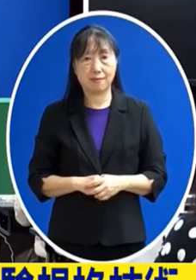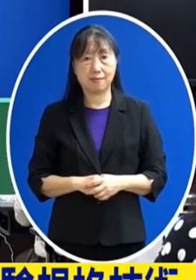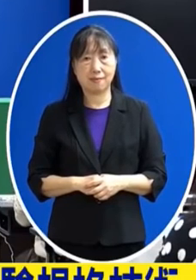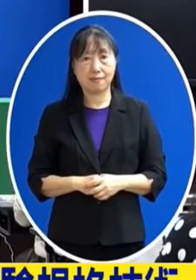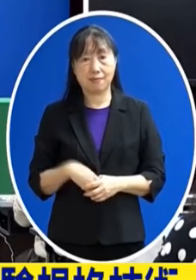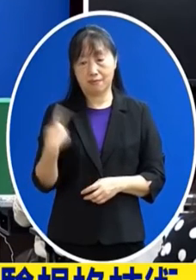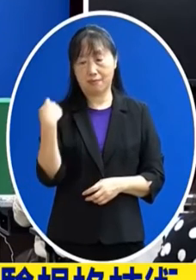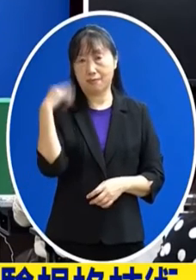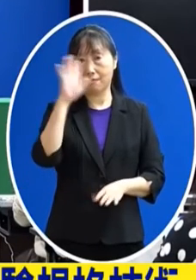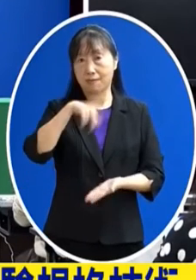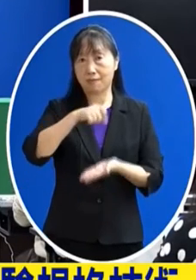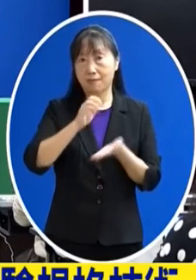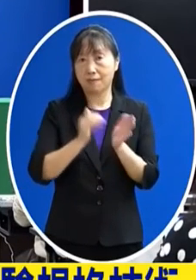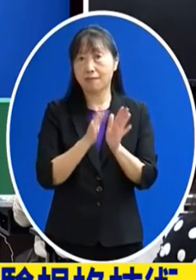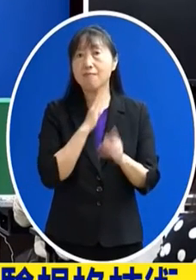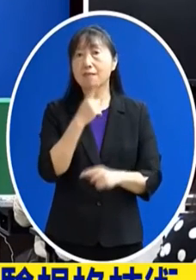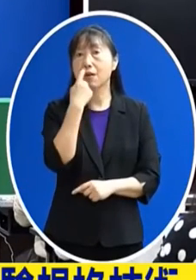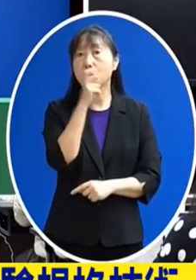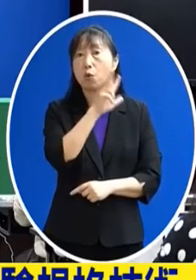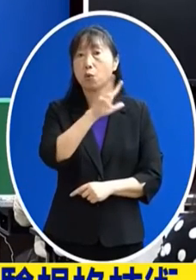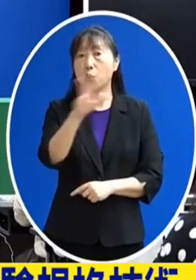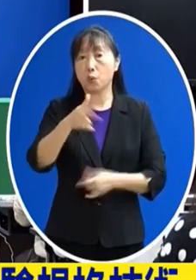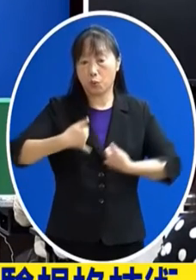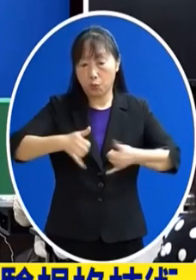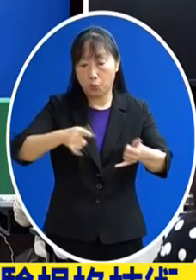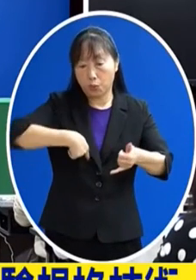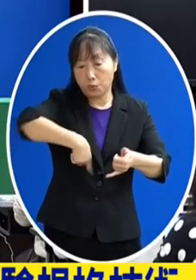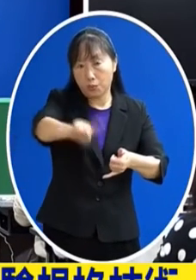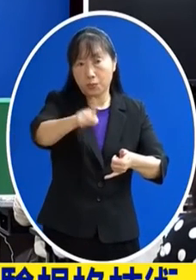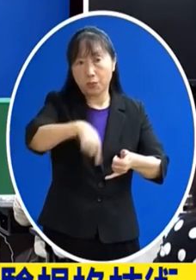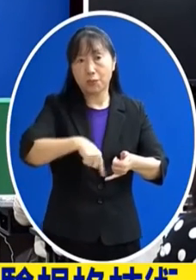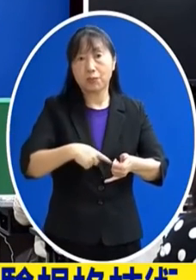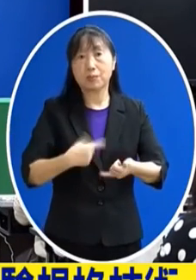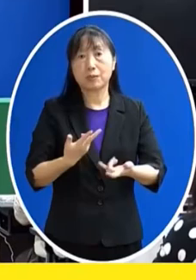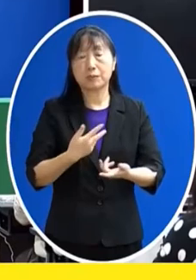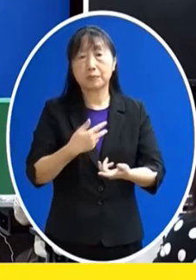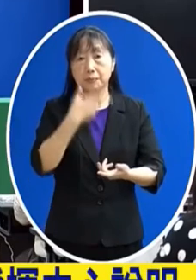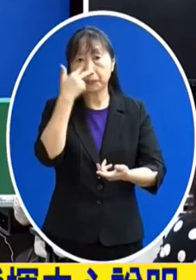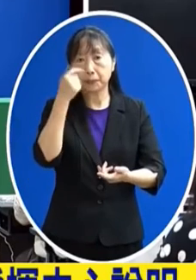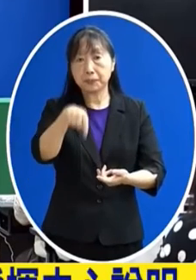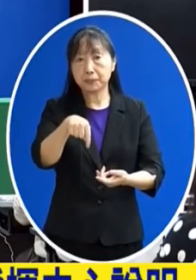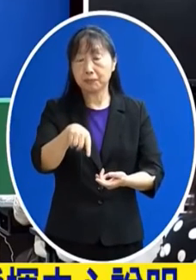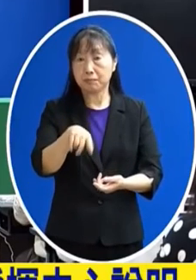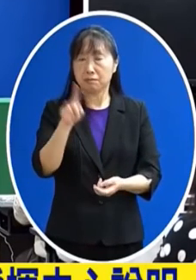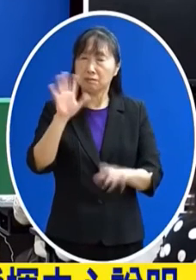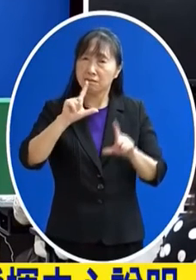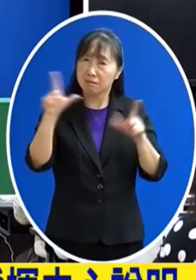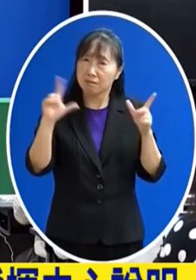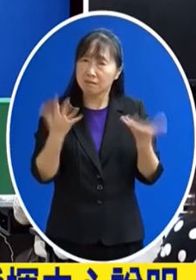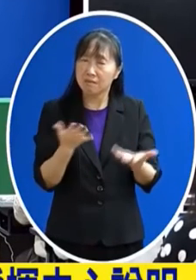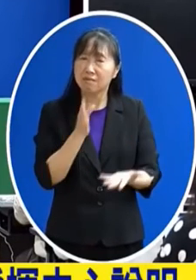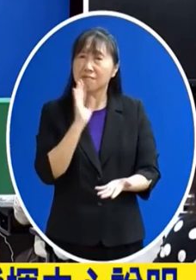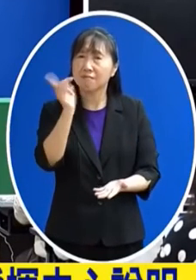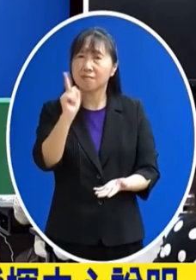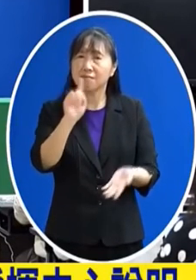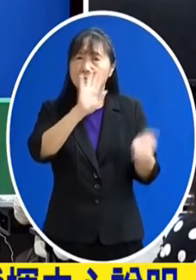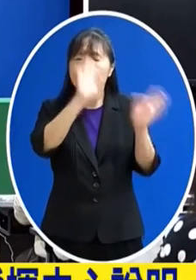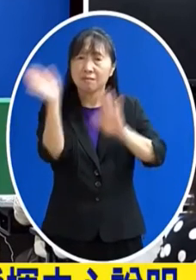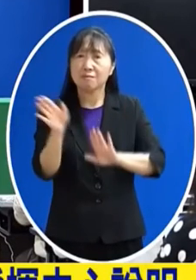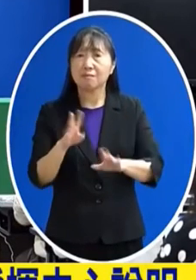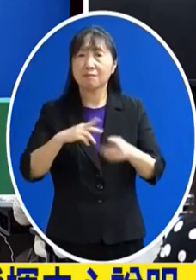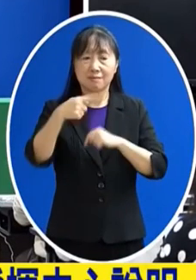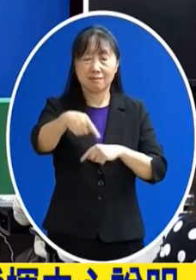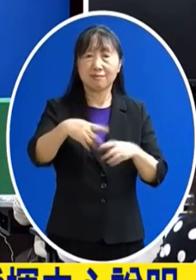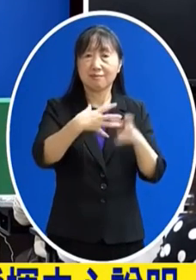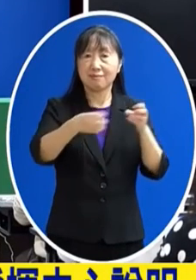部长，那您昨天有提到那个绿色通道的这个模式，可不可以帮我们讲一下这个绿色通道它大概是一个什么样的概念？那跟柏流